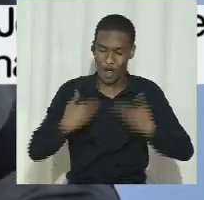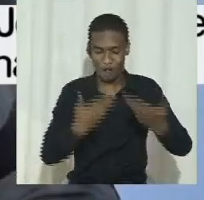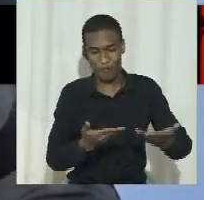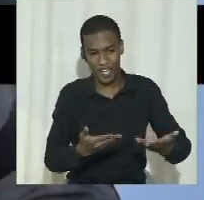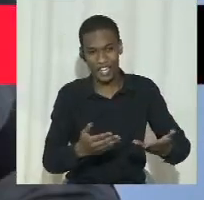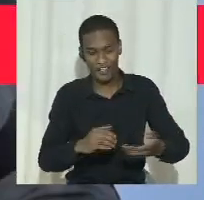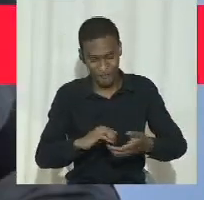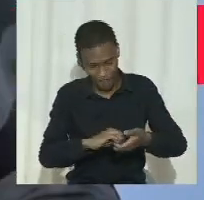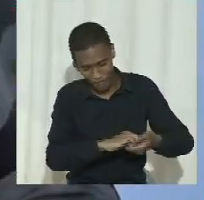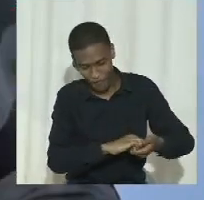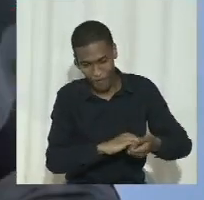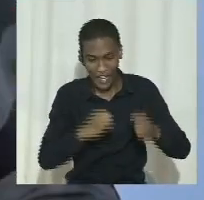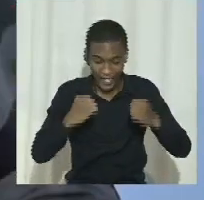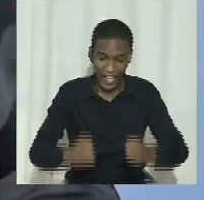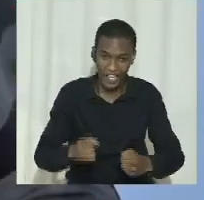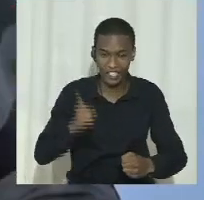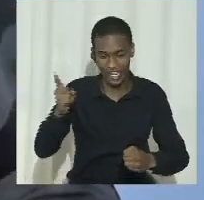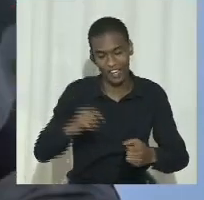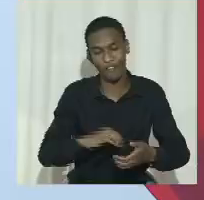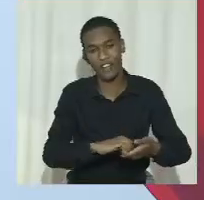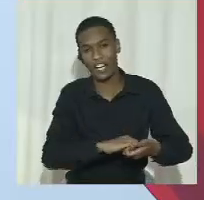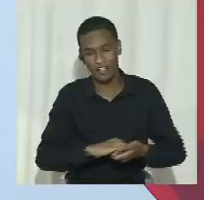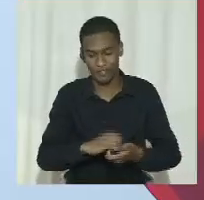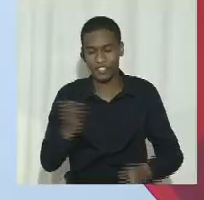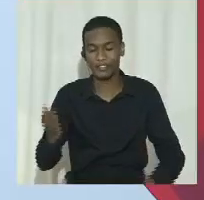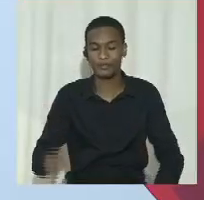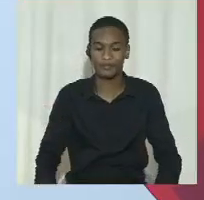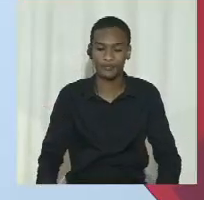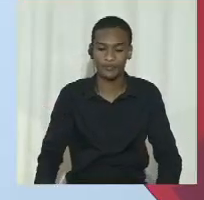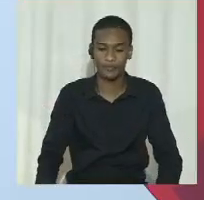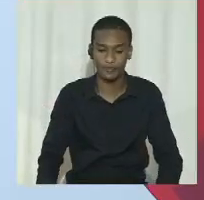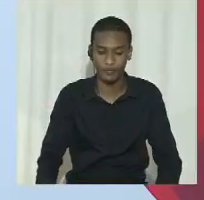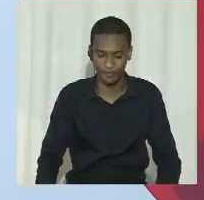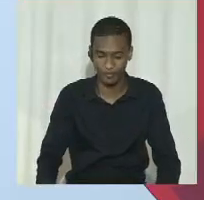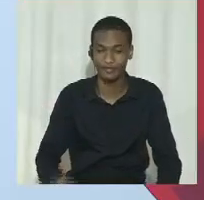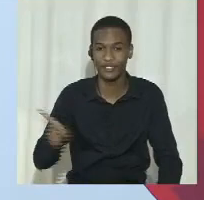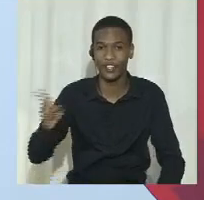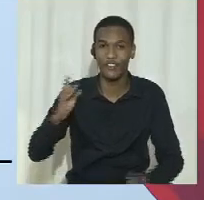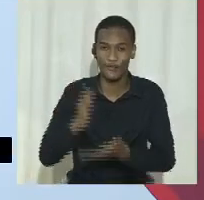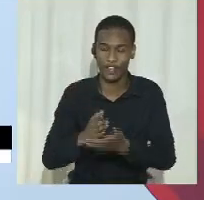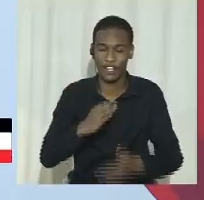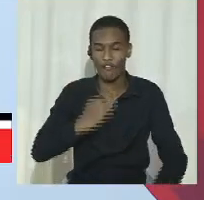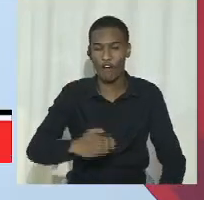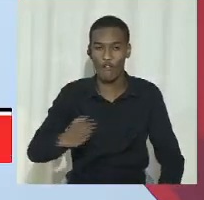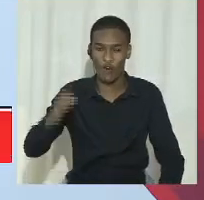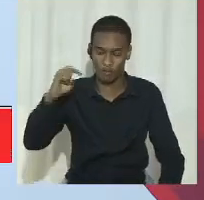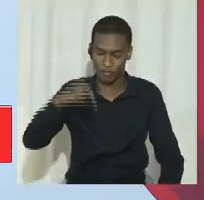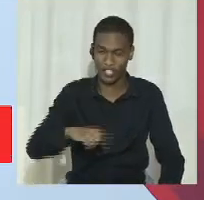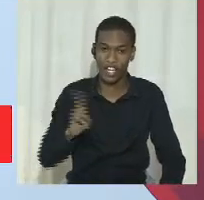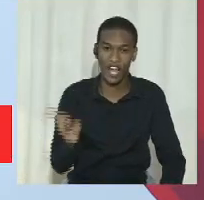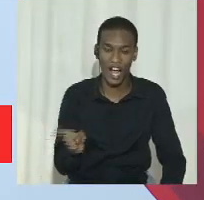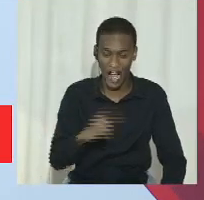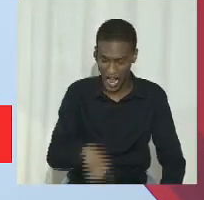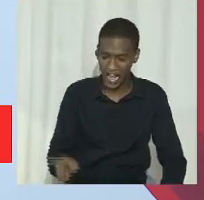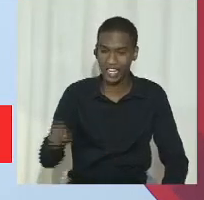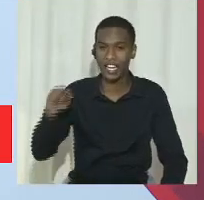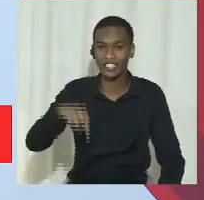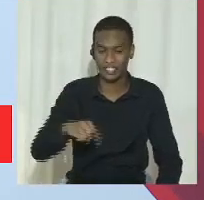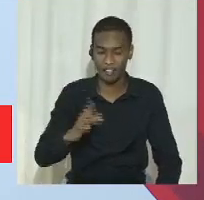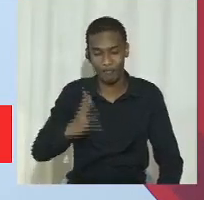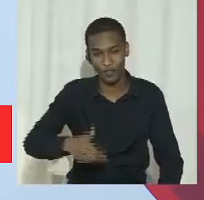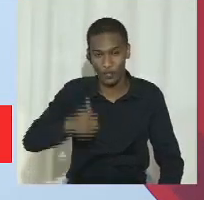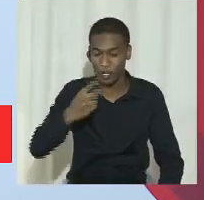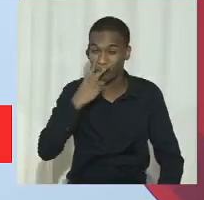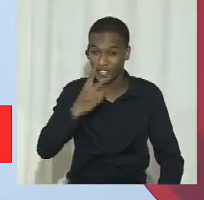marary ny COVID-19 teto antsiranana. Dia izay ny koa no mamaragna ny fampalamavao tamin'nyity aligny ity ankasitrahagna bevata ny